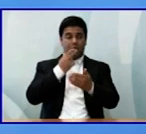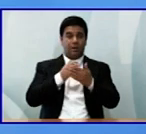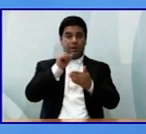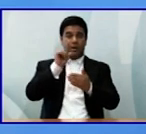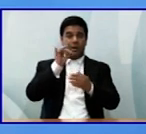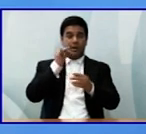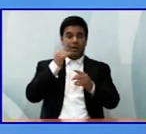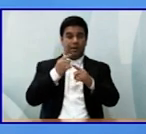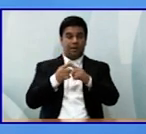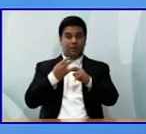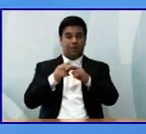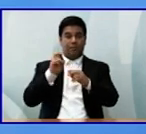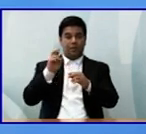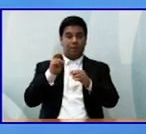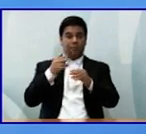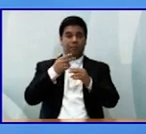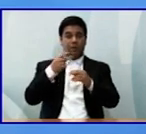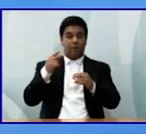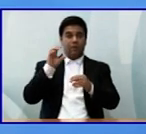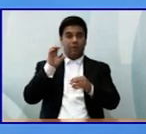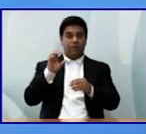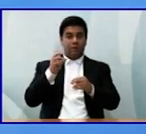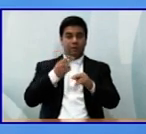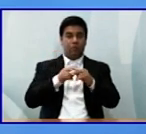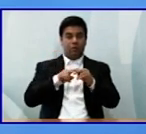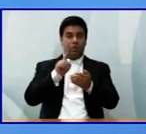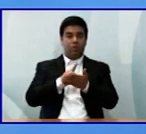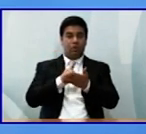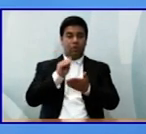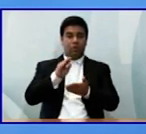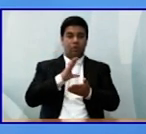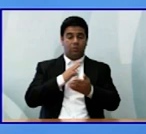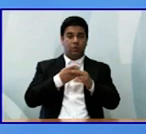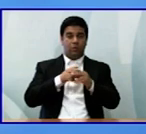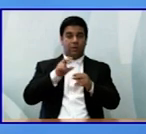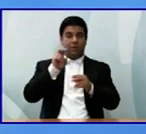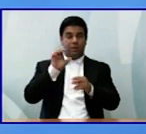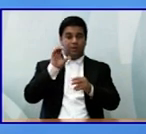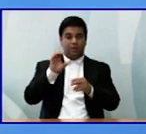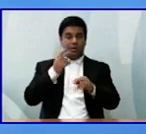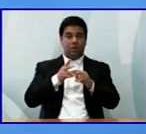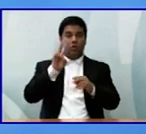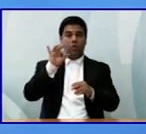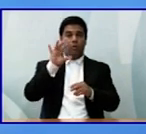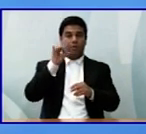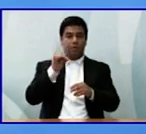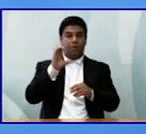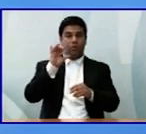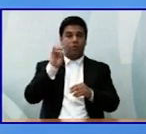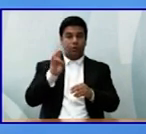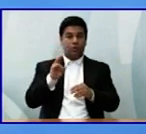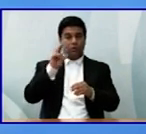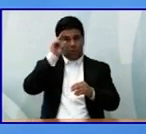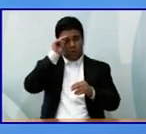ax plus b barobar c bo'lgan holat. Bunda shart qo'yilgan c bu nomanfiy son. Demak,